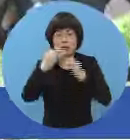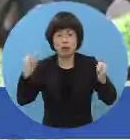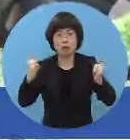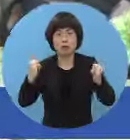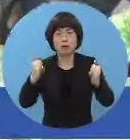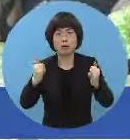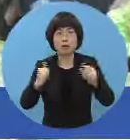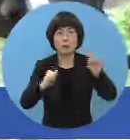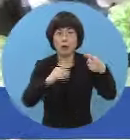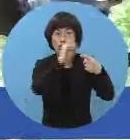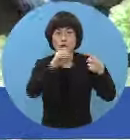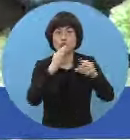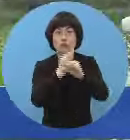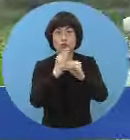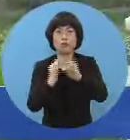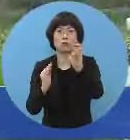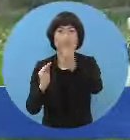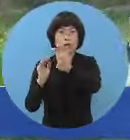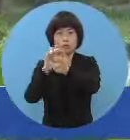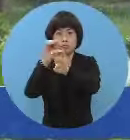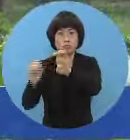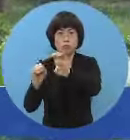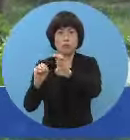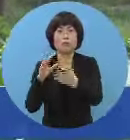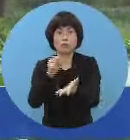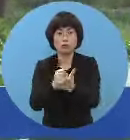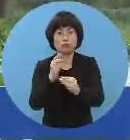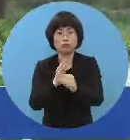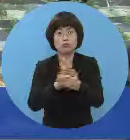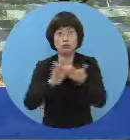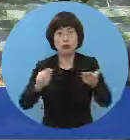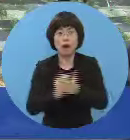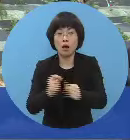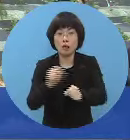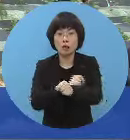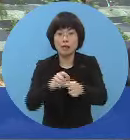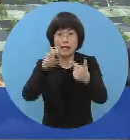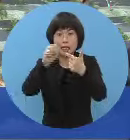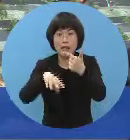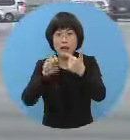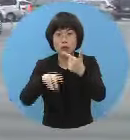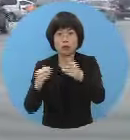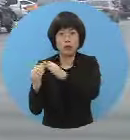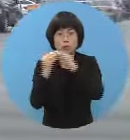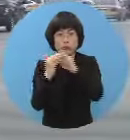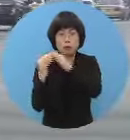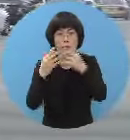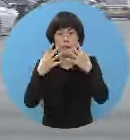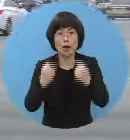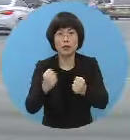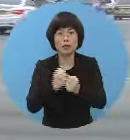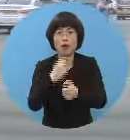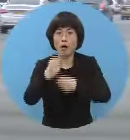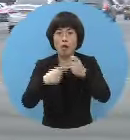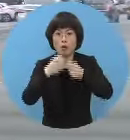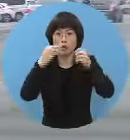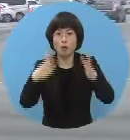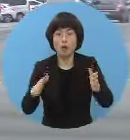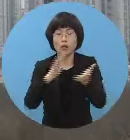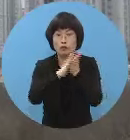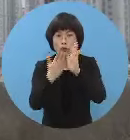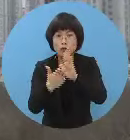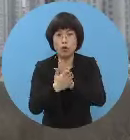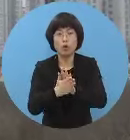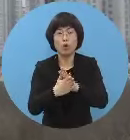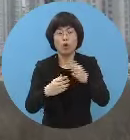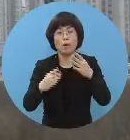층이 전체의 40%인 1,800여 가구에 달했습니다. 한편 혁신도시의 경우 이주가 활발해지면서 1년